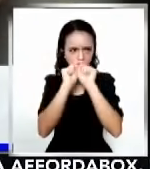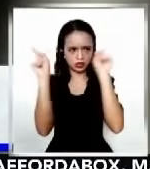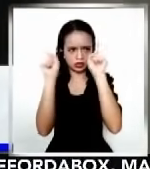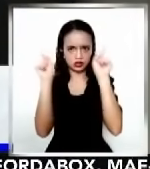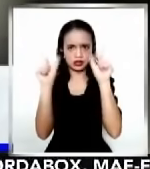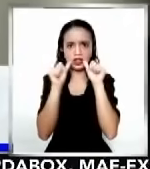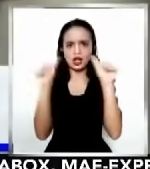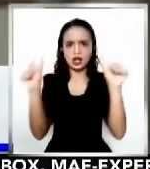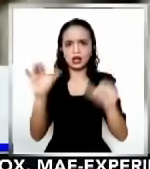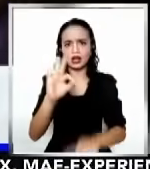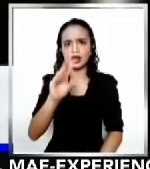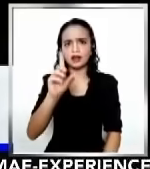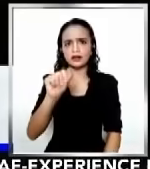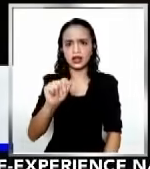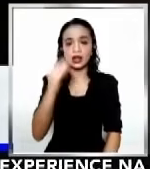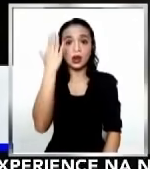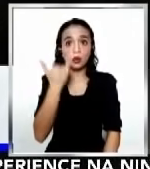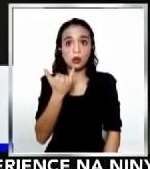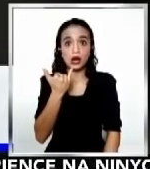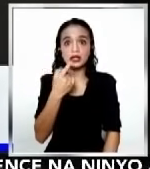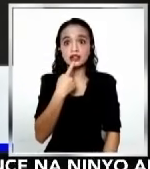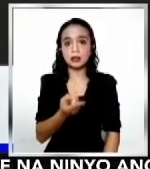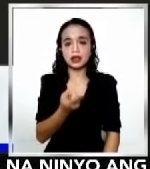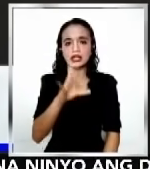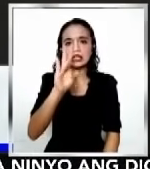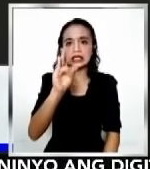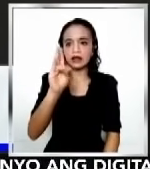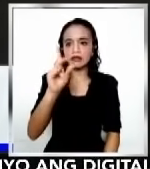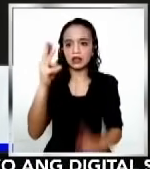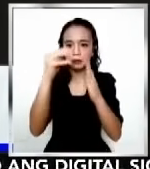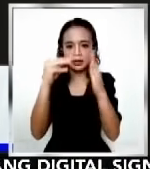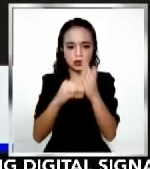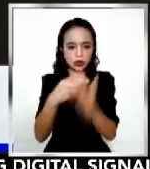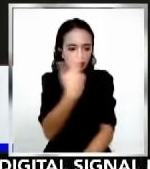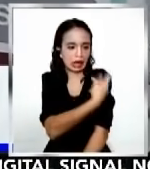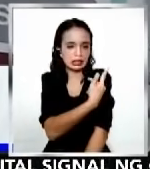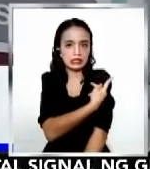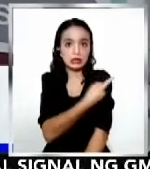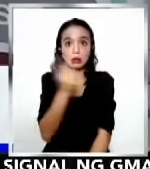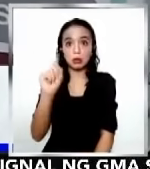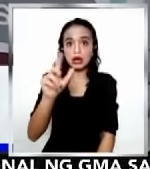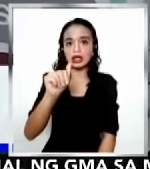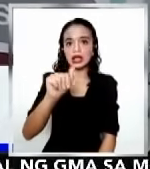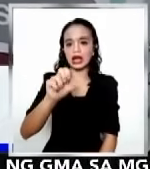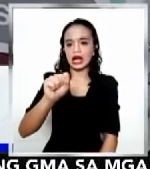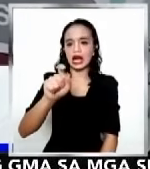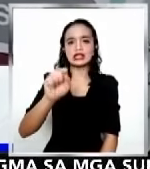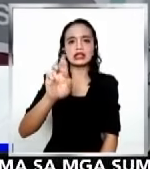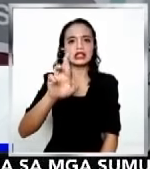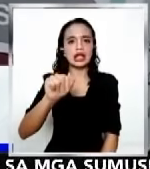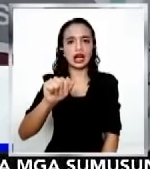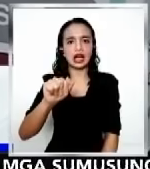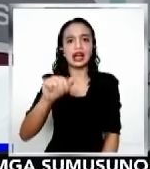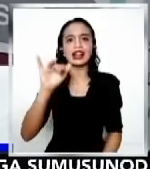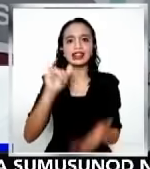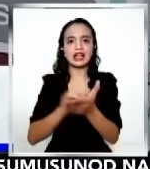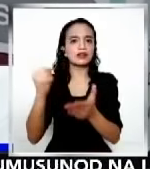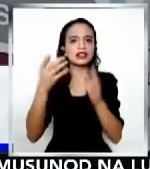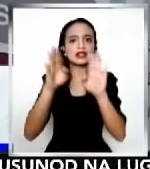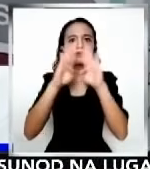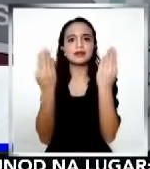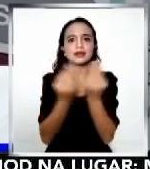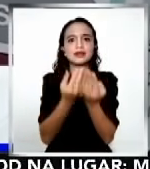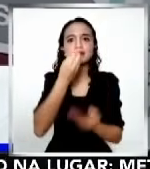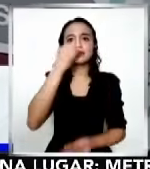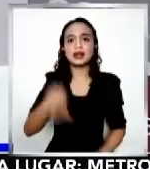lalo pat aabot daw sa 17 million doses ng AstraZeneca vaccine, ang unang batch na order ng private sector at